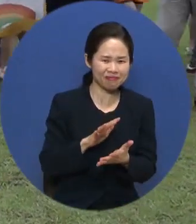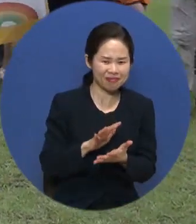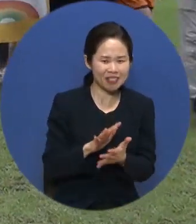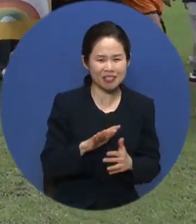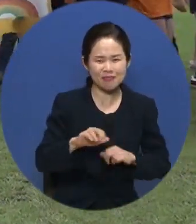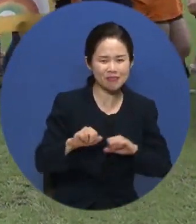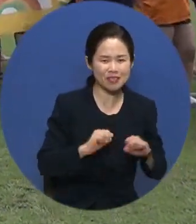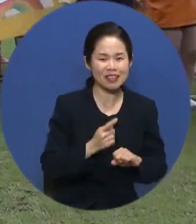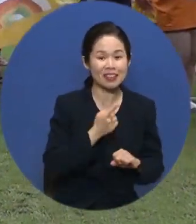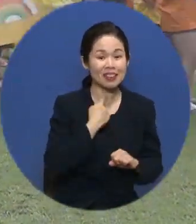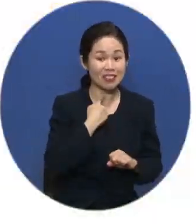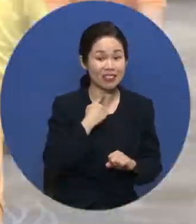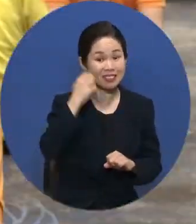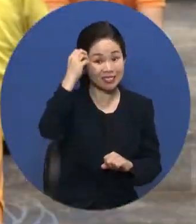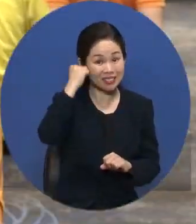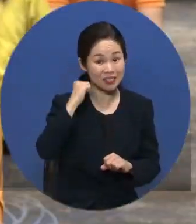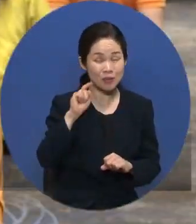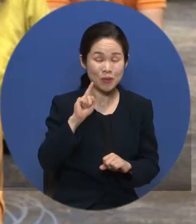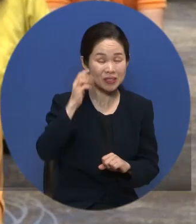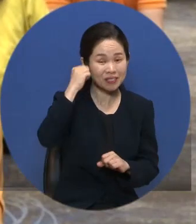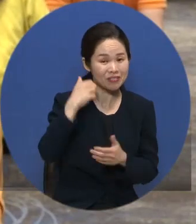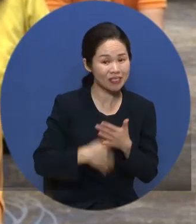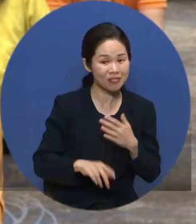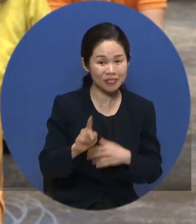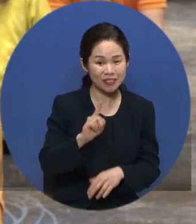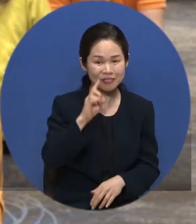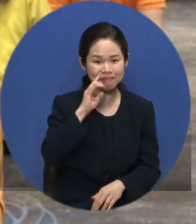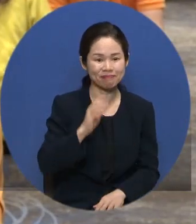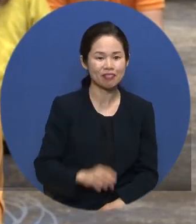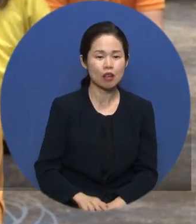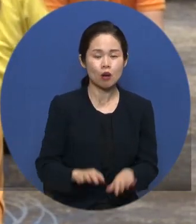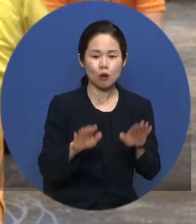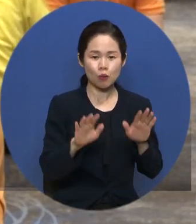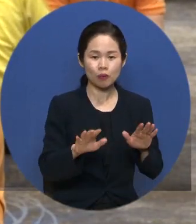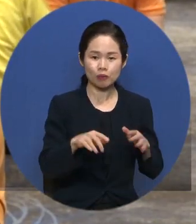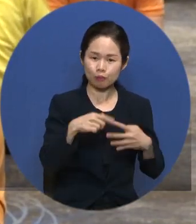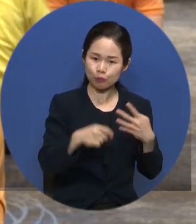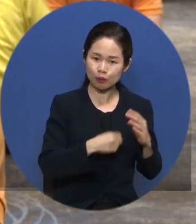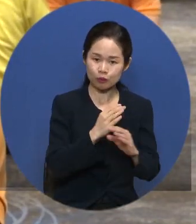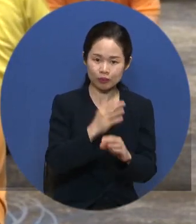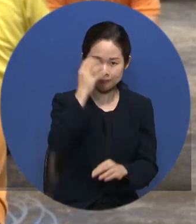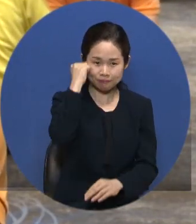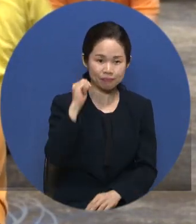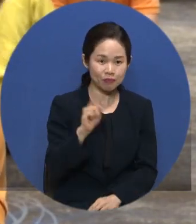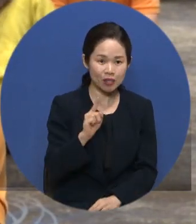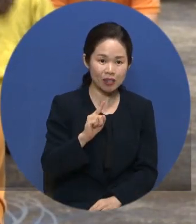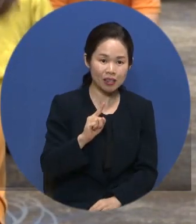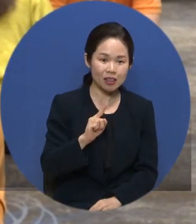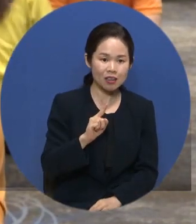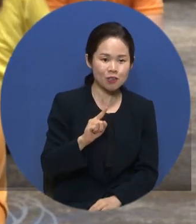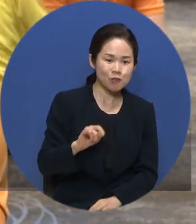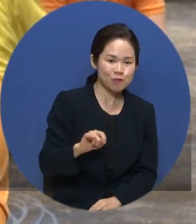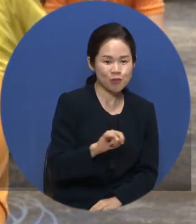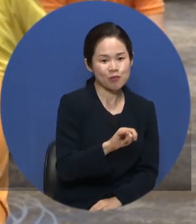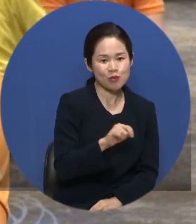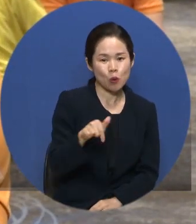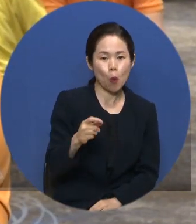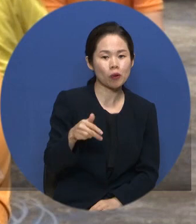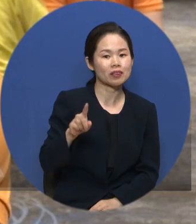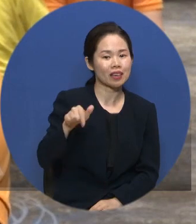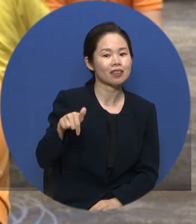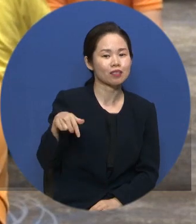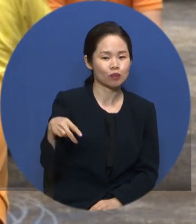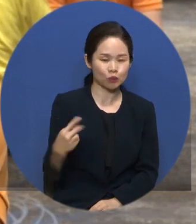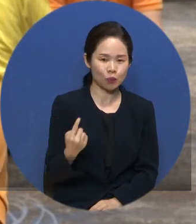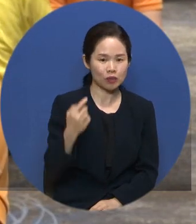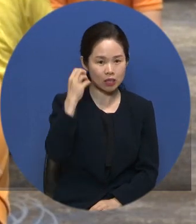기억될까요? 가장 기억에 남는 프로그램이 있다면 뭐가 있을까요? 꼰대꼰대 권장차가 제일 기억에 남아요. 왜 기억에